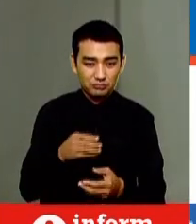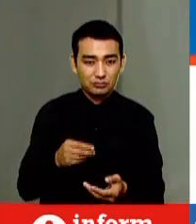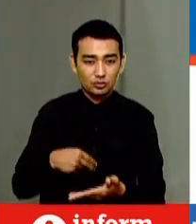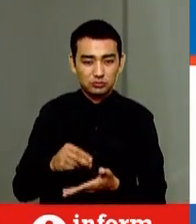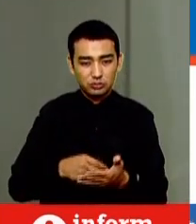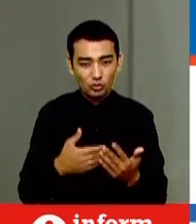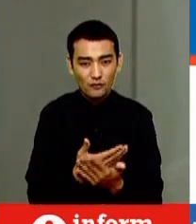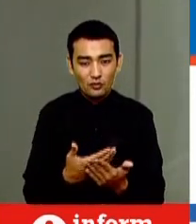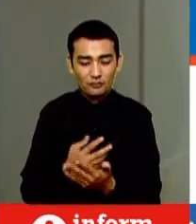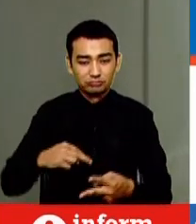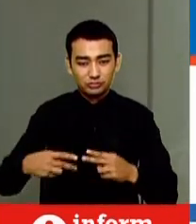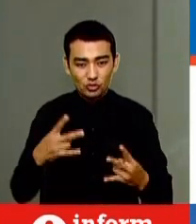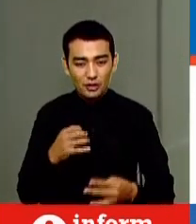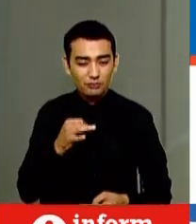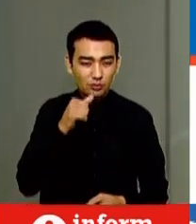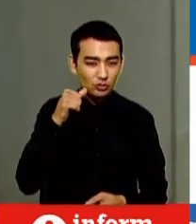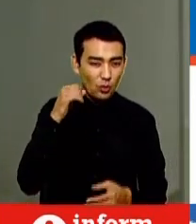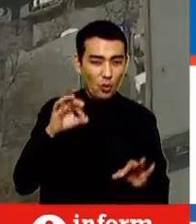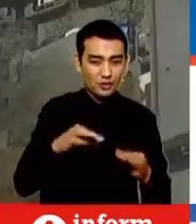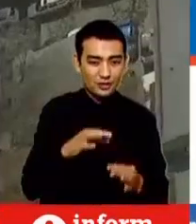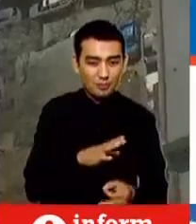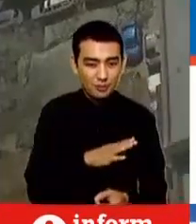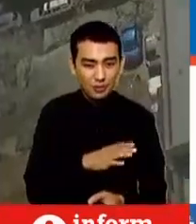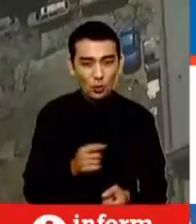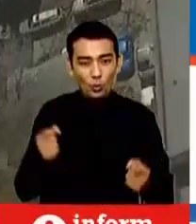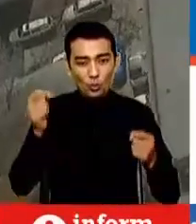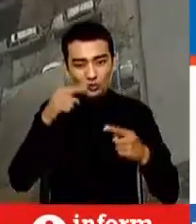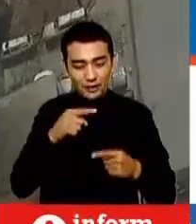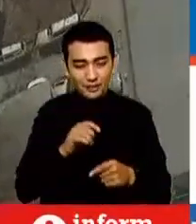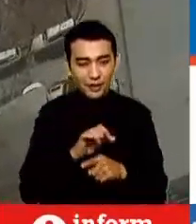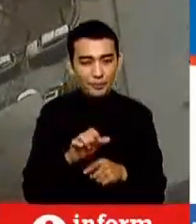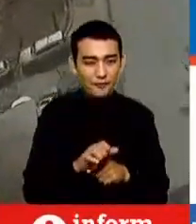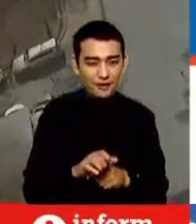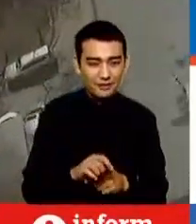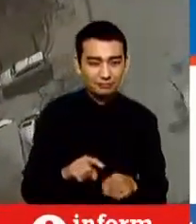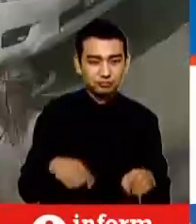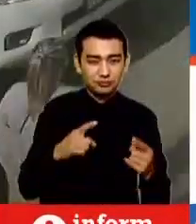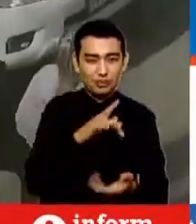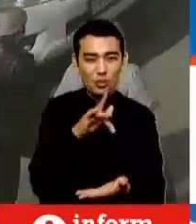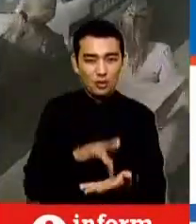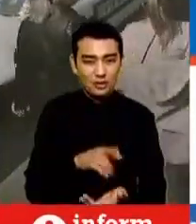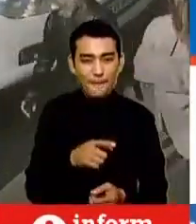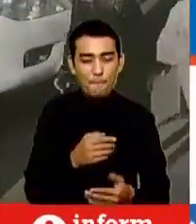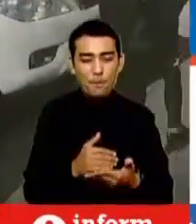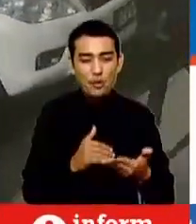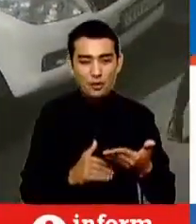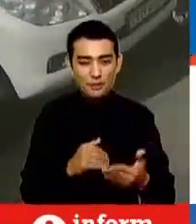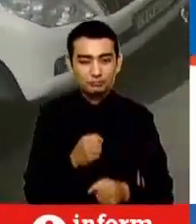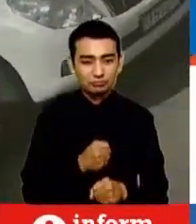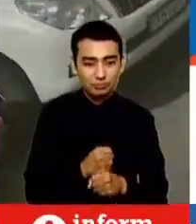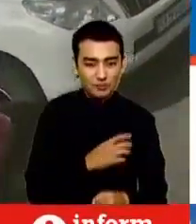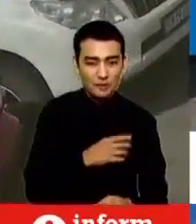которые состоялось прошлой осенью были определены основные направления развития города Это программа разработана